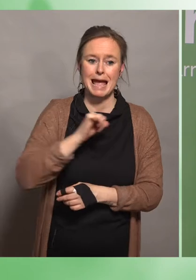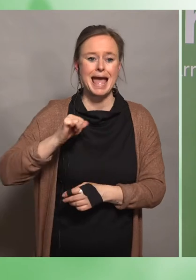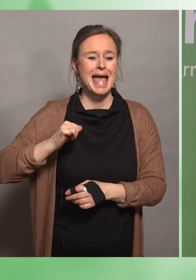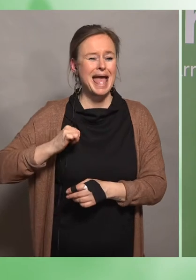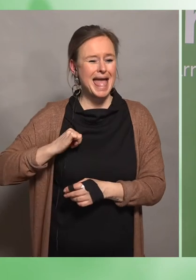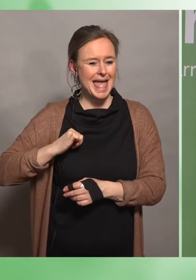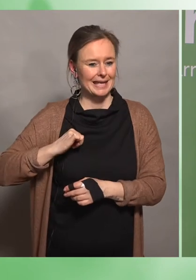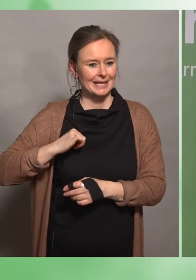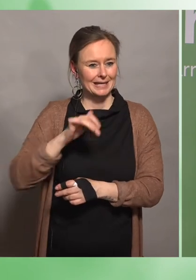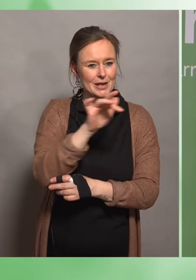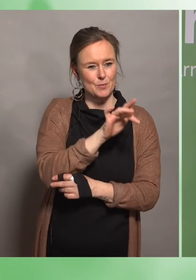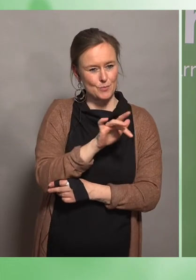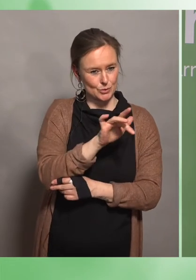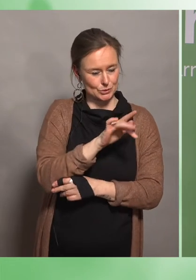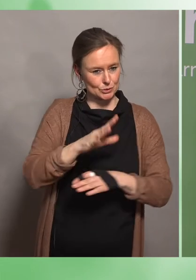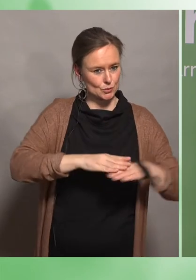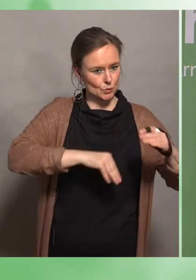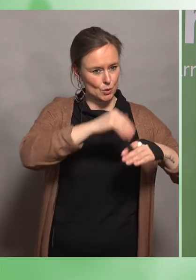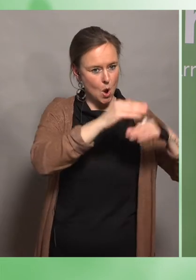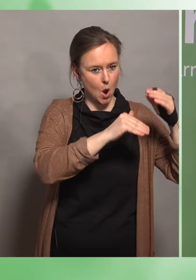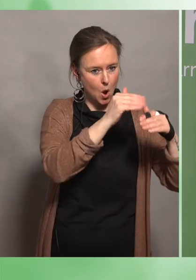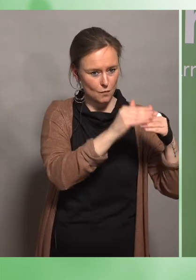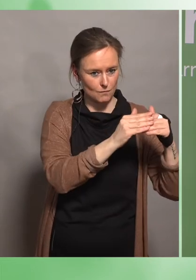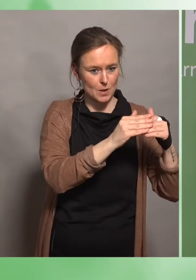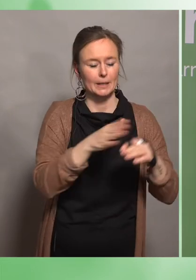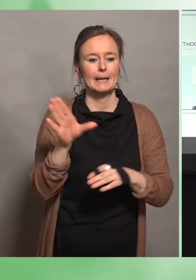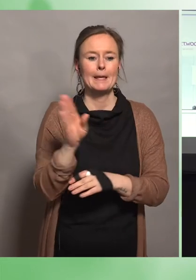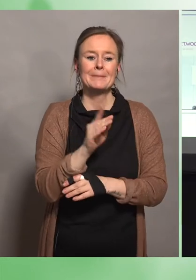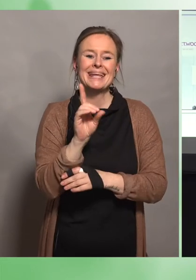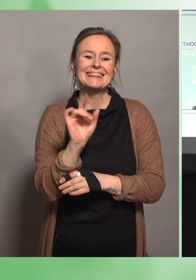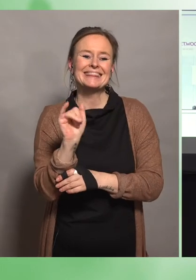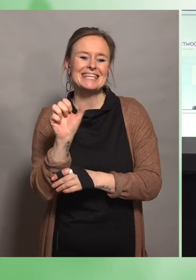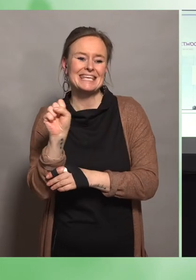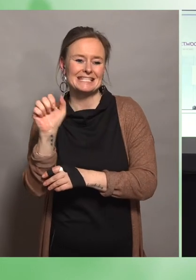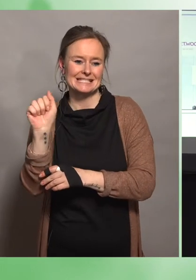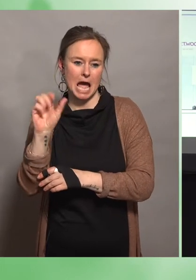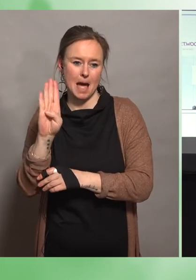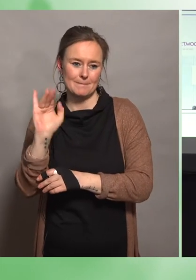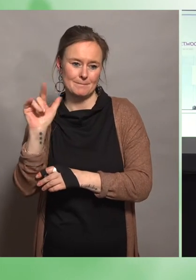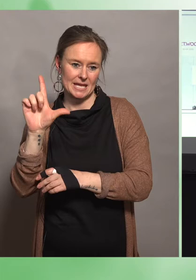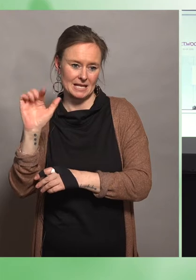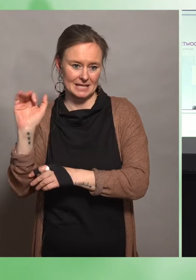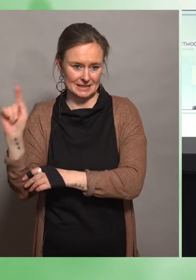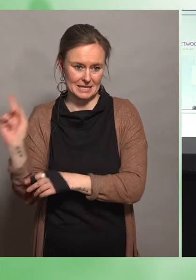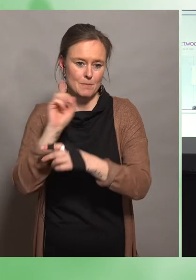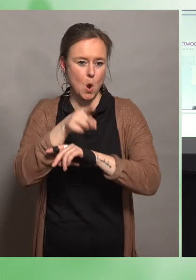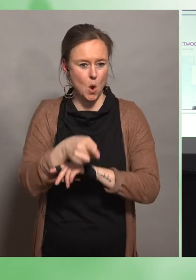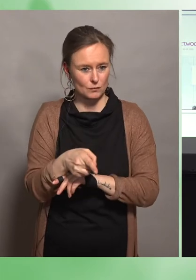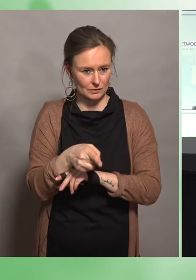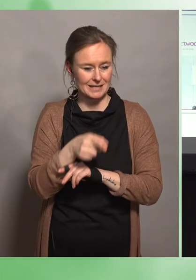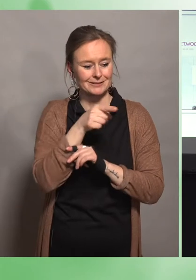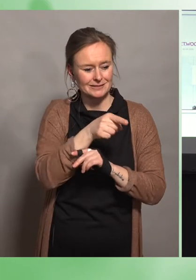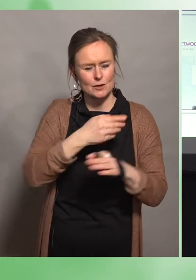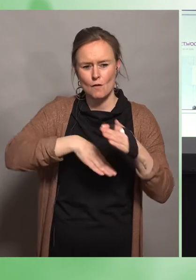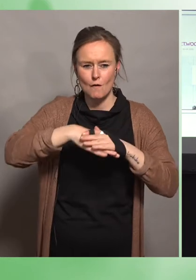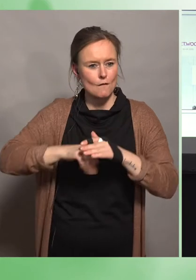Position zu schaffen mit der Disability-Beauftragten, die einfach Unterstützung war in jegliche Richtung und Ansprechpartnerin